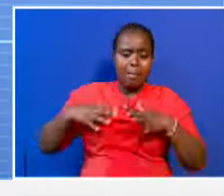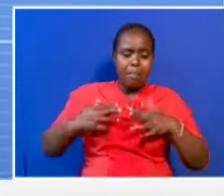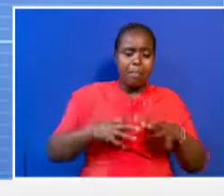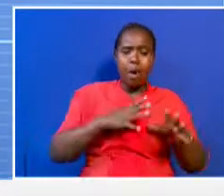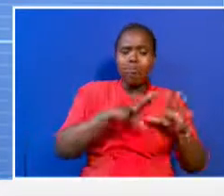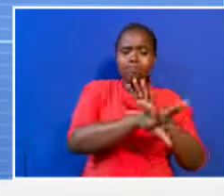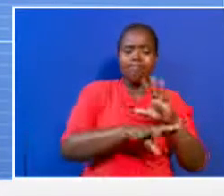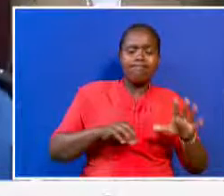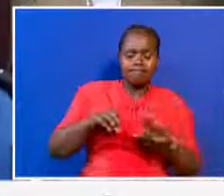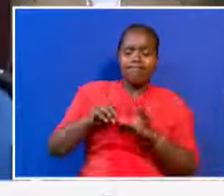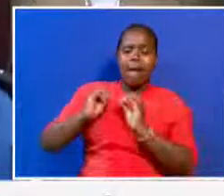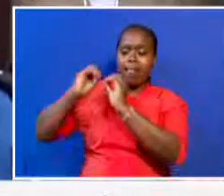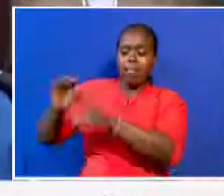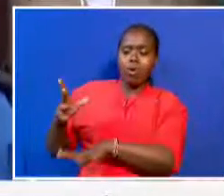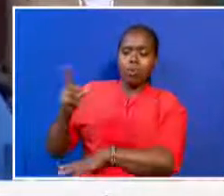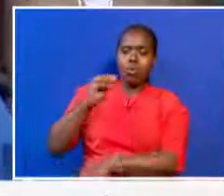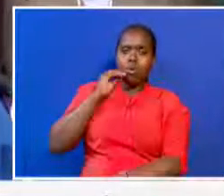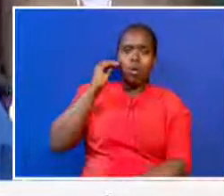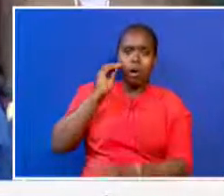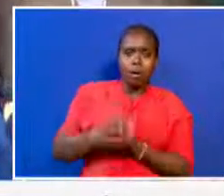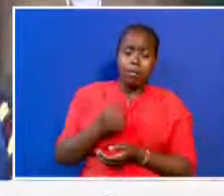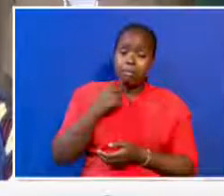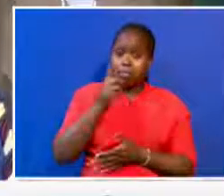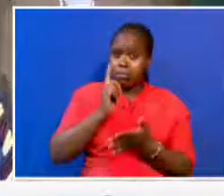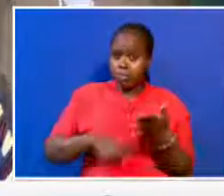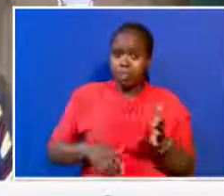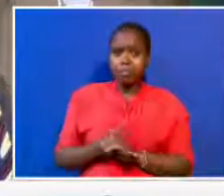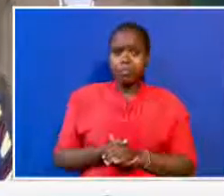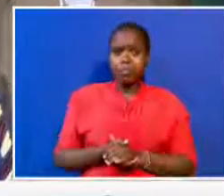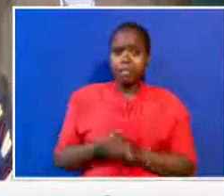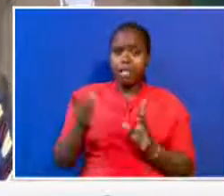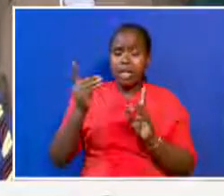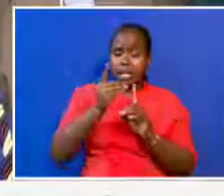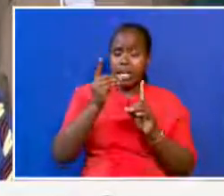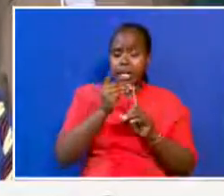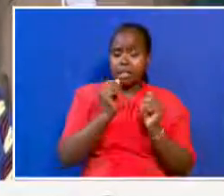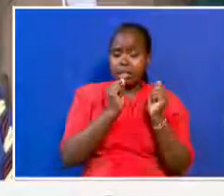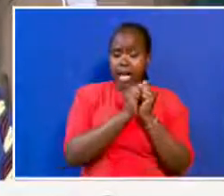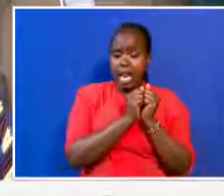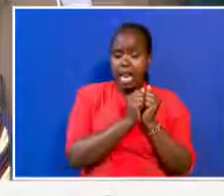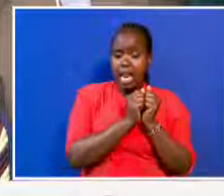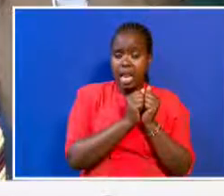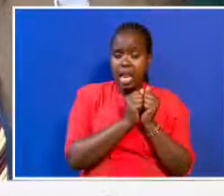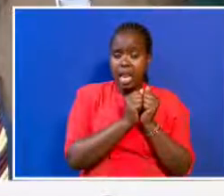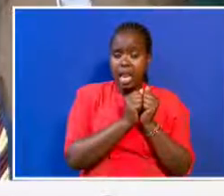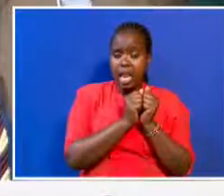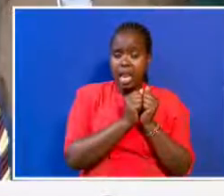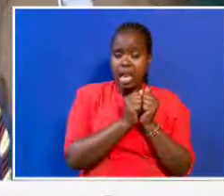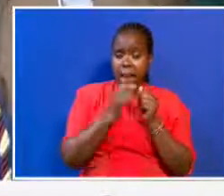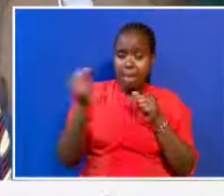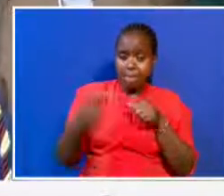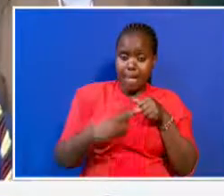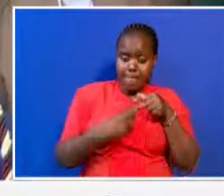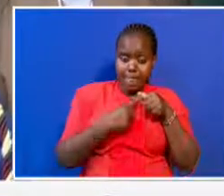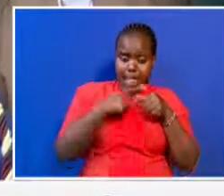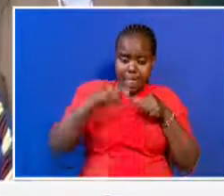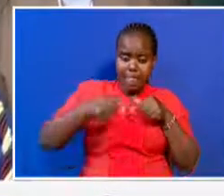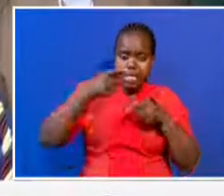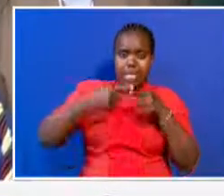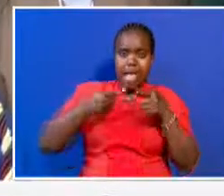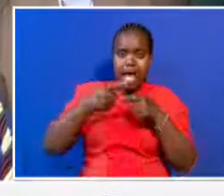nyara. Ningetaka kusema kuwa tarehe 10 mwezi wa 6 mwaka